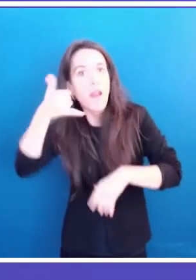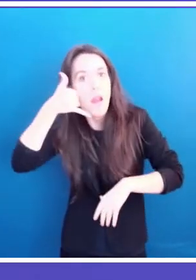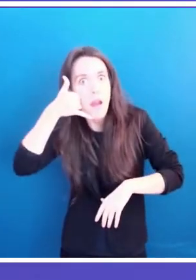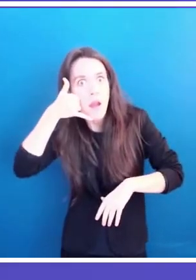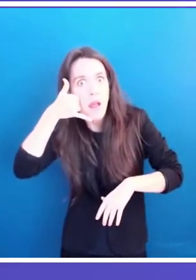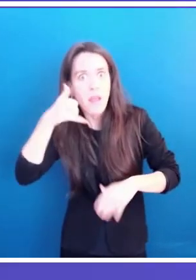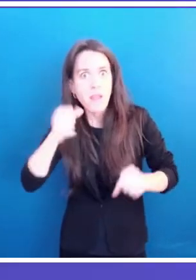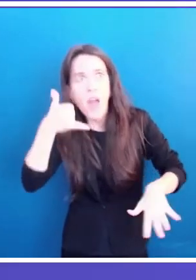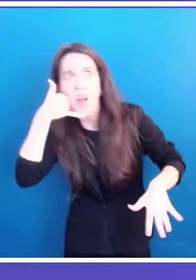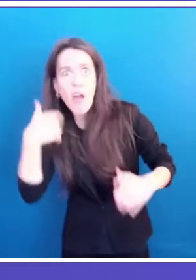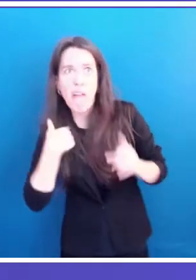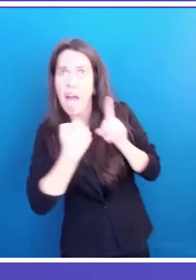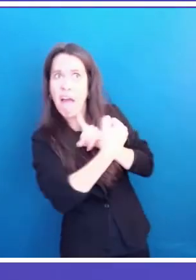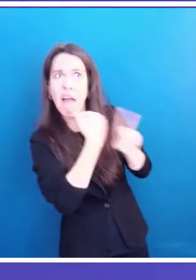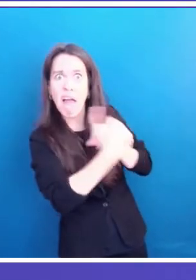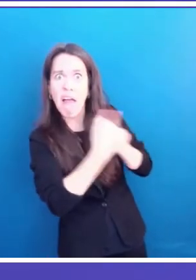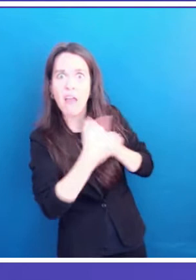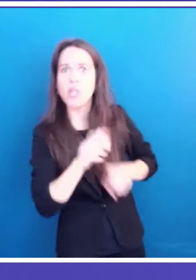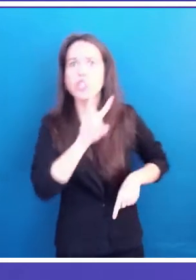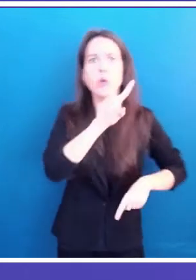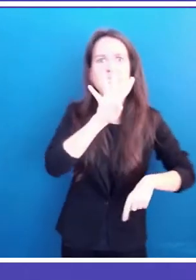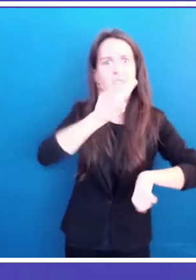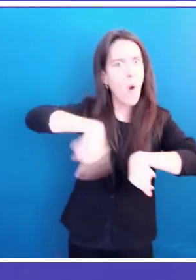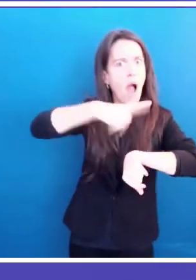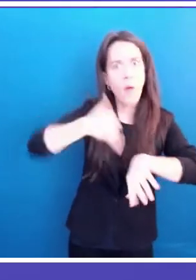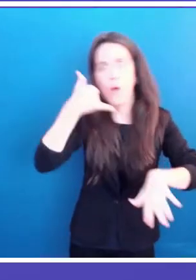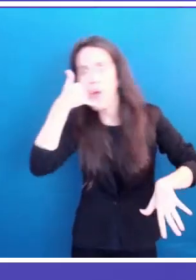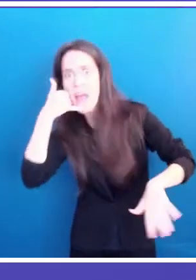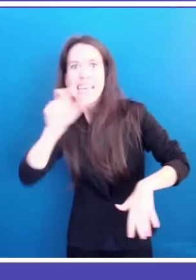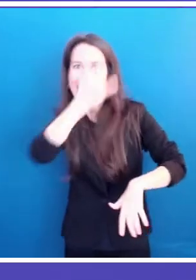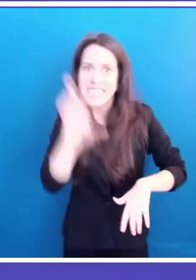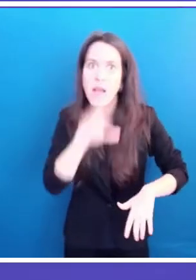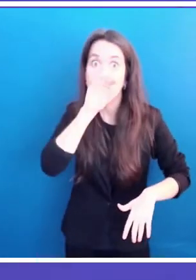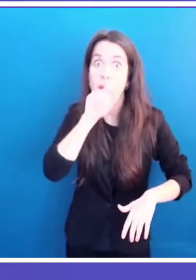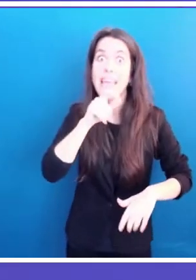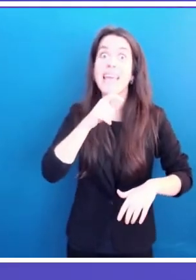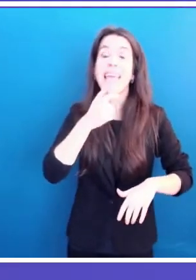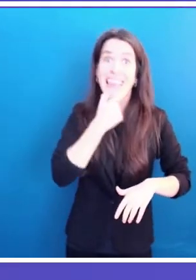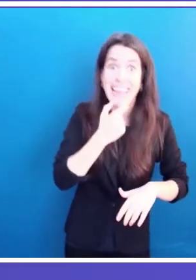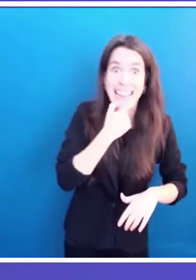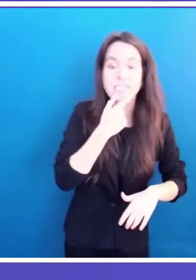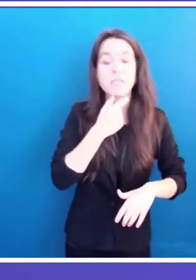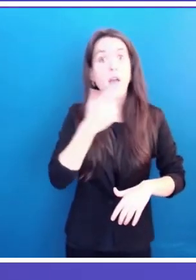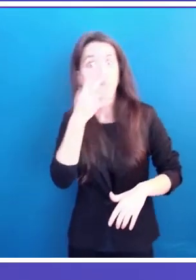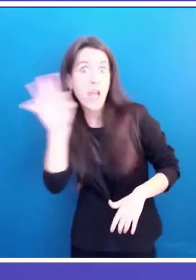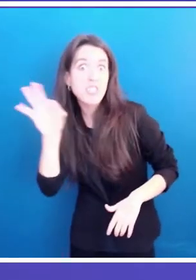المجال السينمائي والتلفزيوني الذين يعملون لمكافحة العنف.